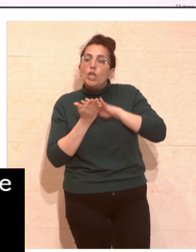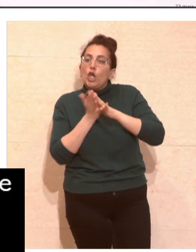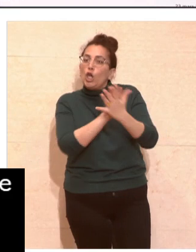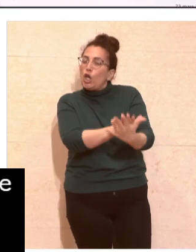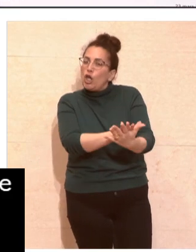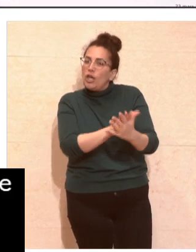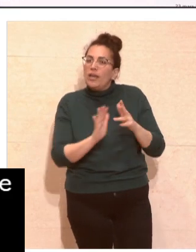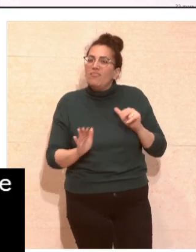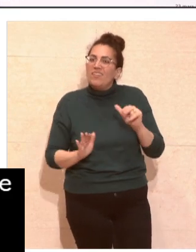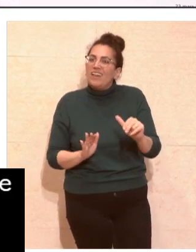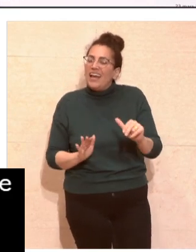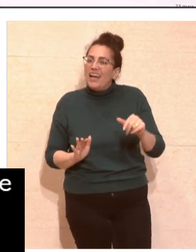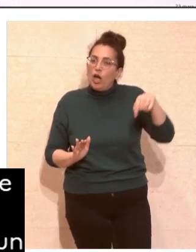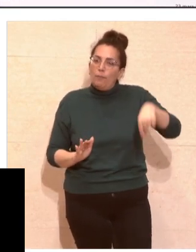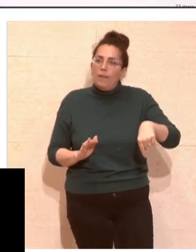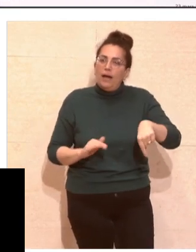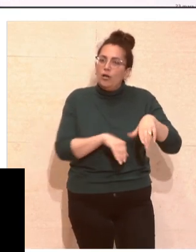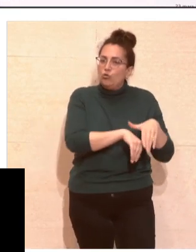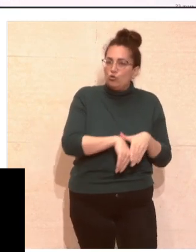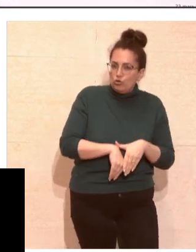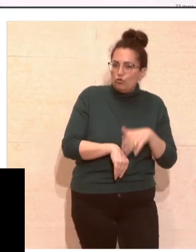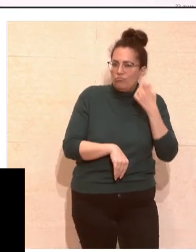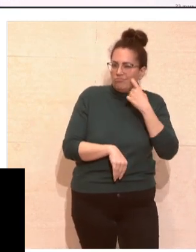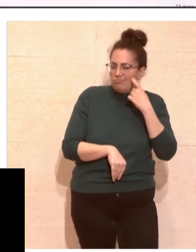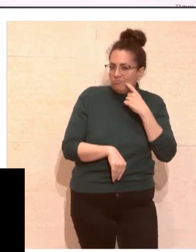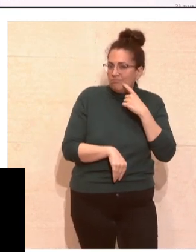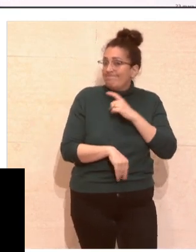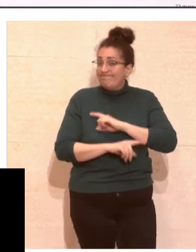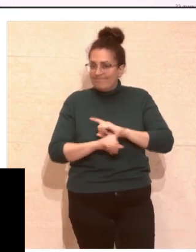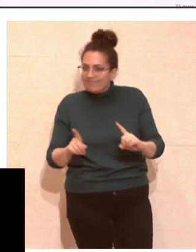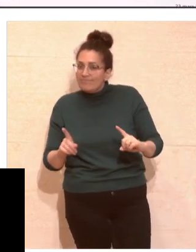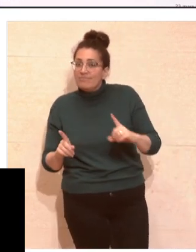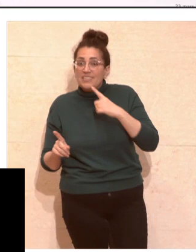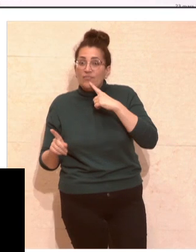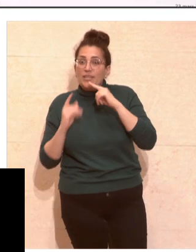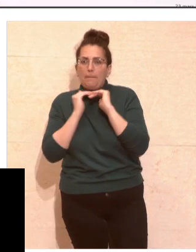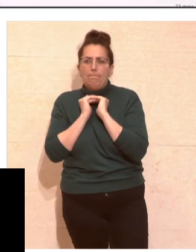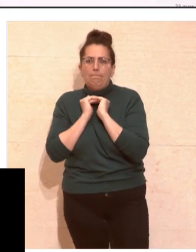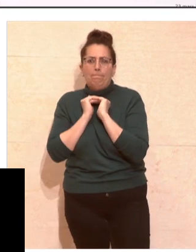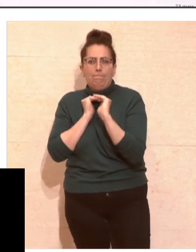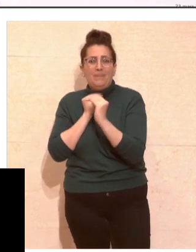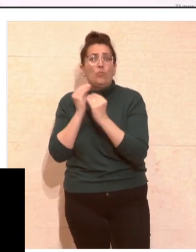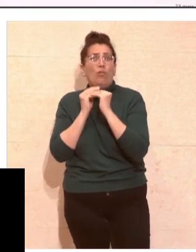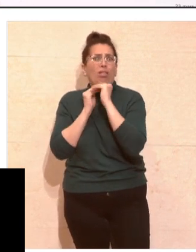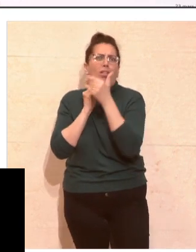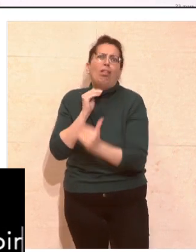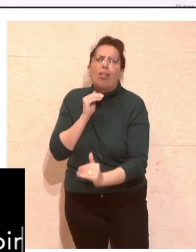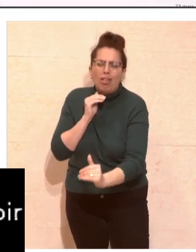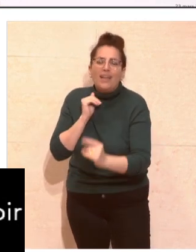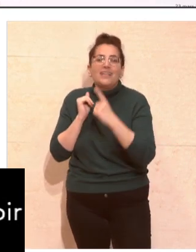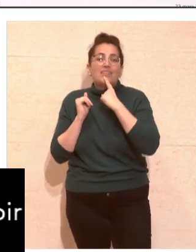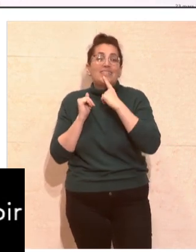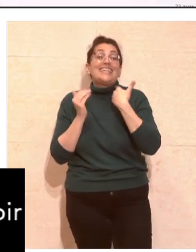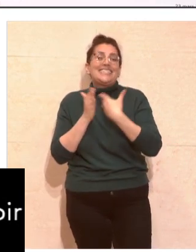des jours en bas à gauche, eh bien vous allez avoir une stabilisation ou une dégradation des performances au cours du temps en fonction de la sévérité de la dette ou